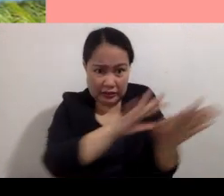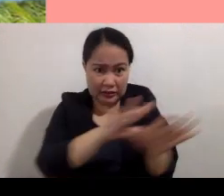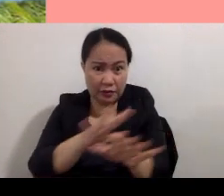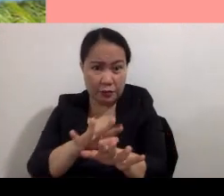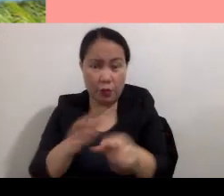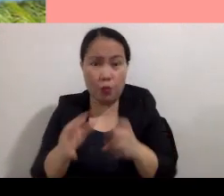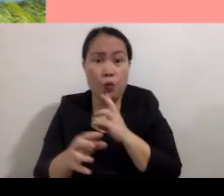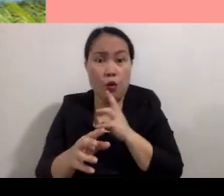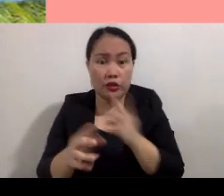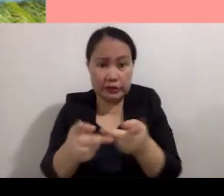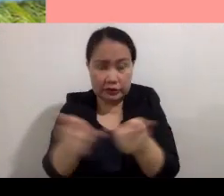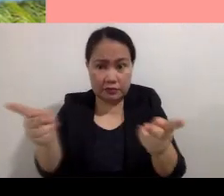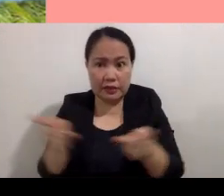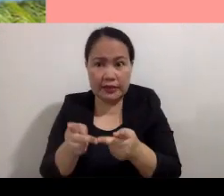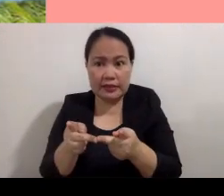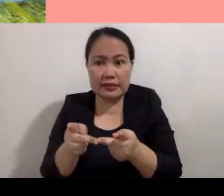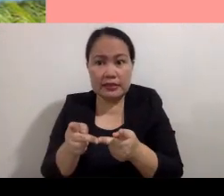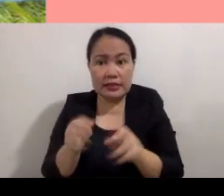tubig sa isang lugar.